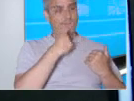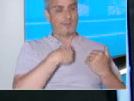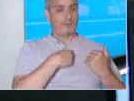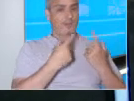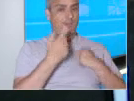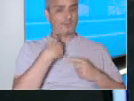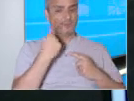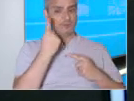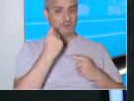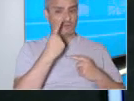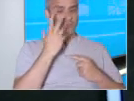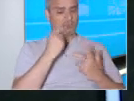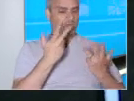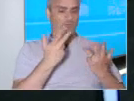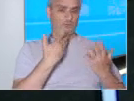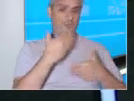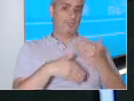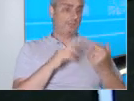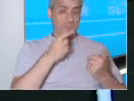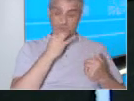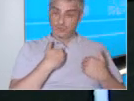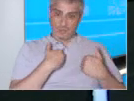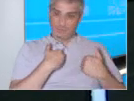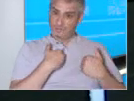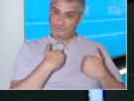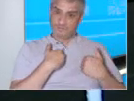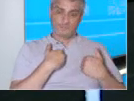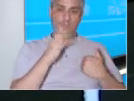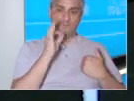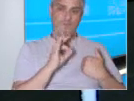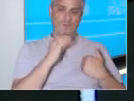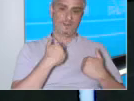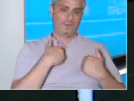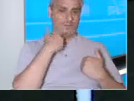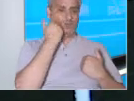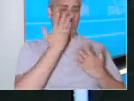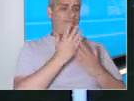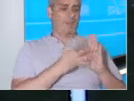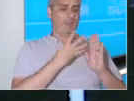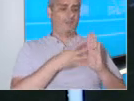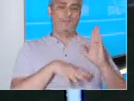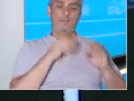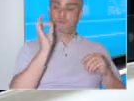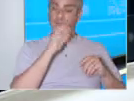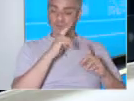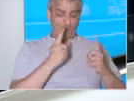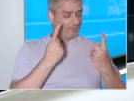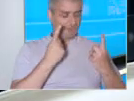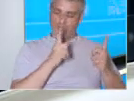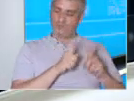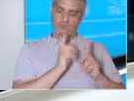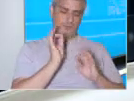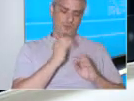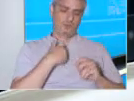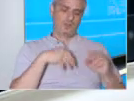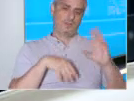בשבוע שעבר שיש איזושהי התקדמות עם גדעון סער. אם אתה שואל אותי, בכל זאת אנחנו בוגרי 4 מערכות בחירות, הסיכוי שזה יקרה הוא כמו הסיכוי